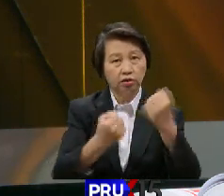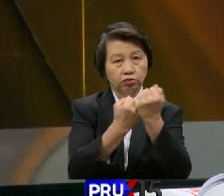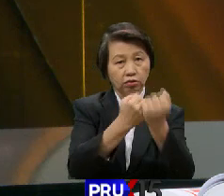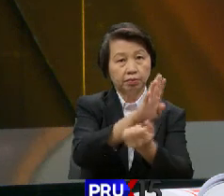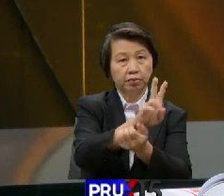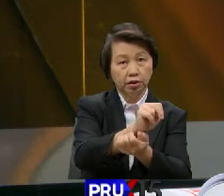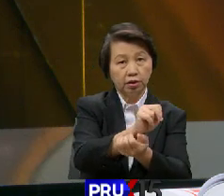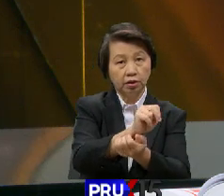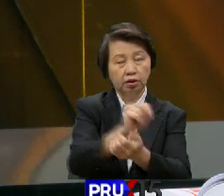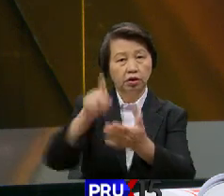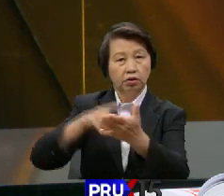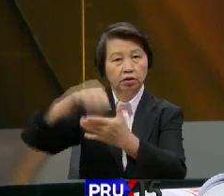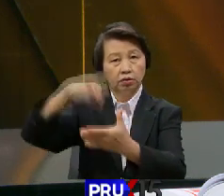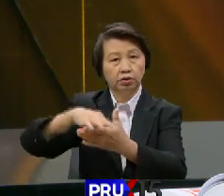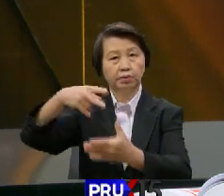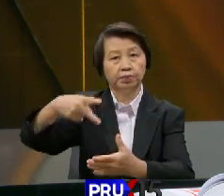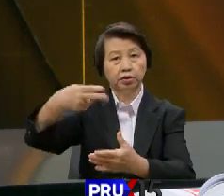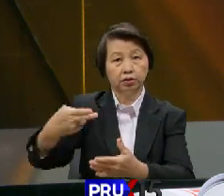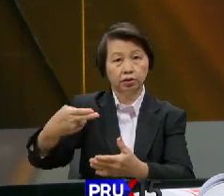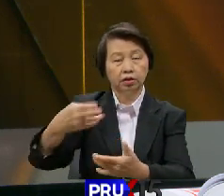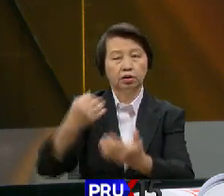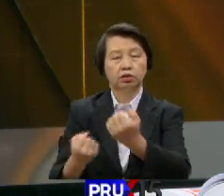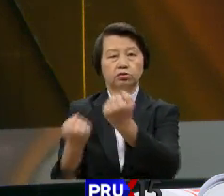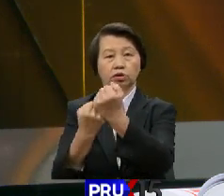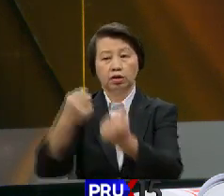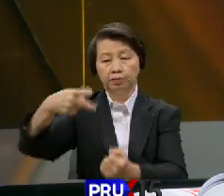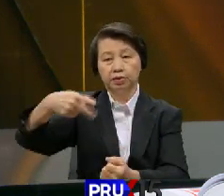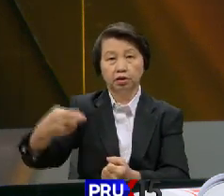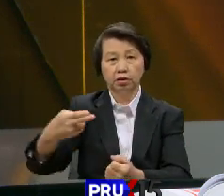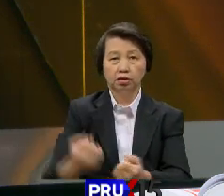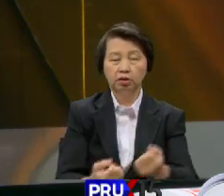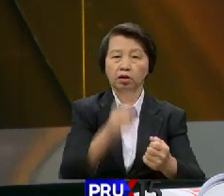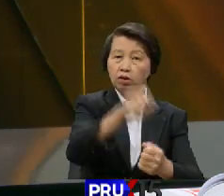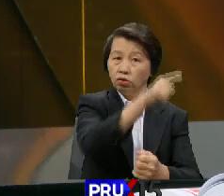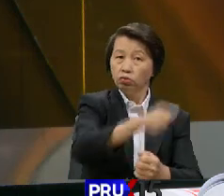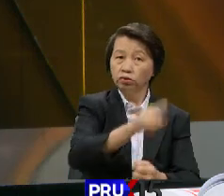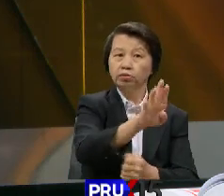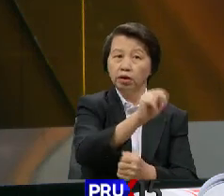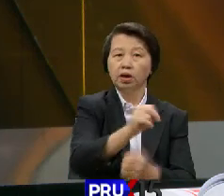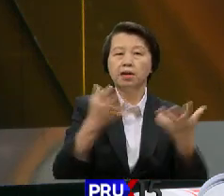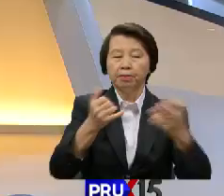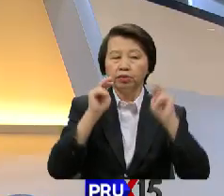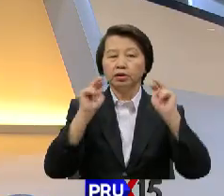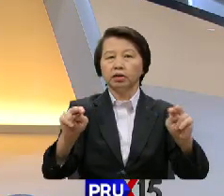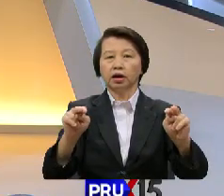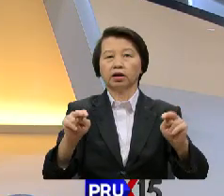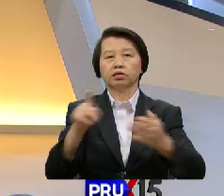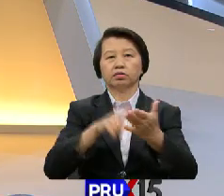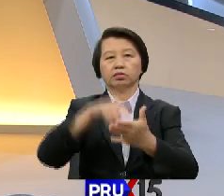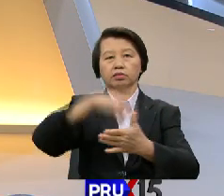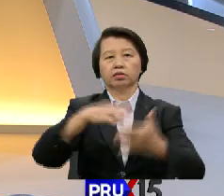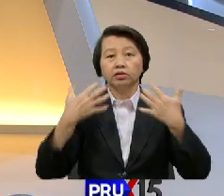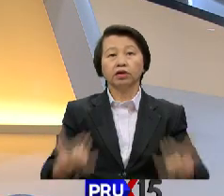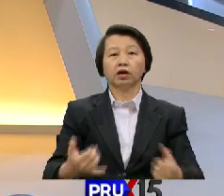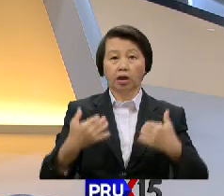Combi paketan harapan sokong paketan harapan undi bahasa nasional kali ini